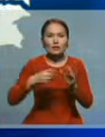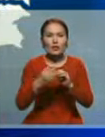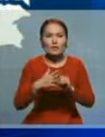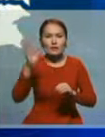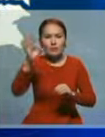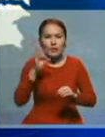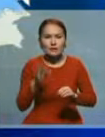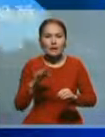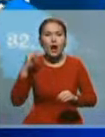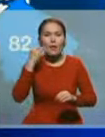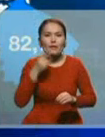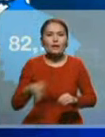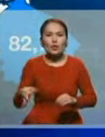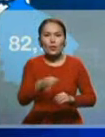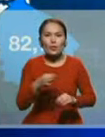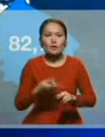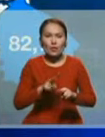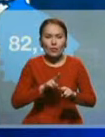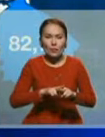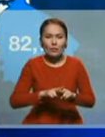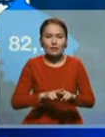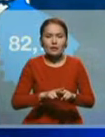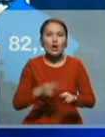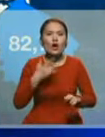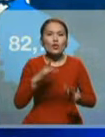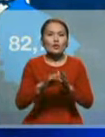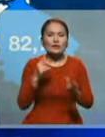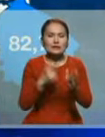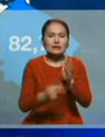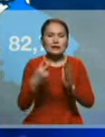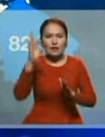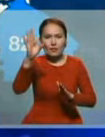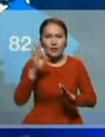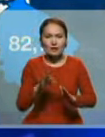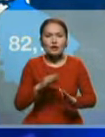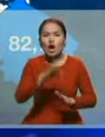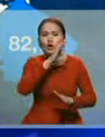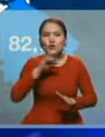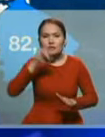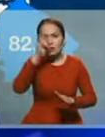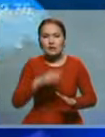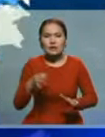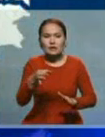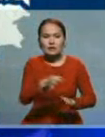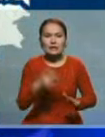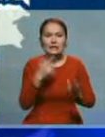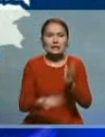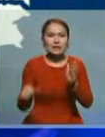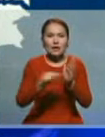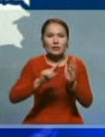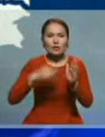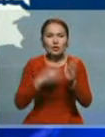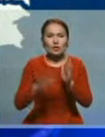бұл жағдай 82,75%-ді құраған. Солтүстік қазақстандықтардың 86,93% өз таңдауын